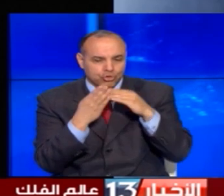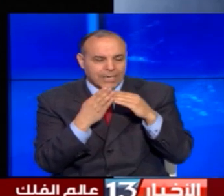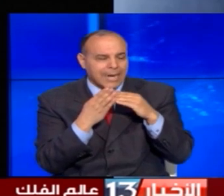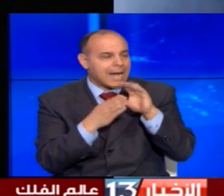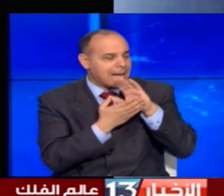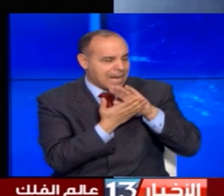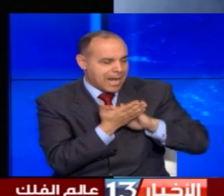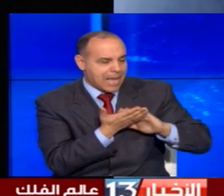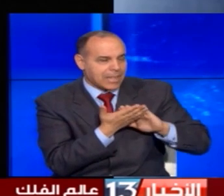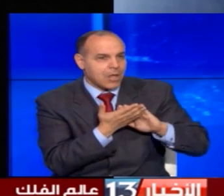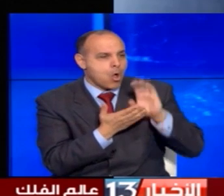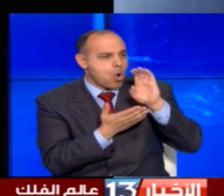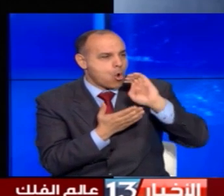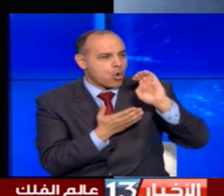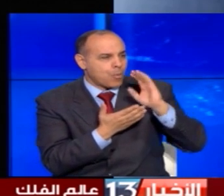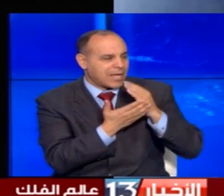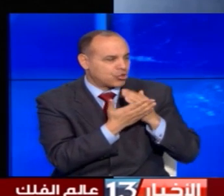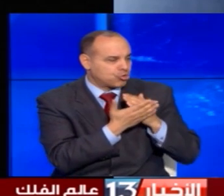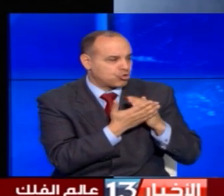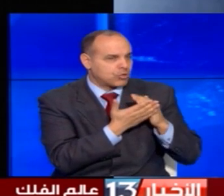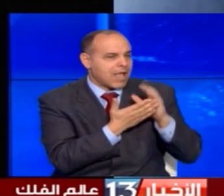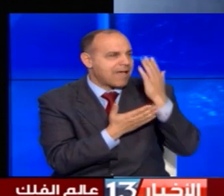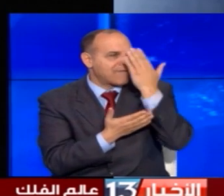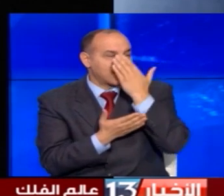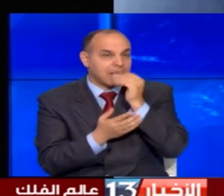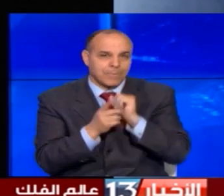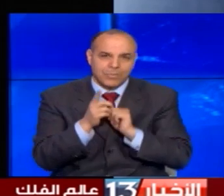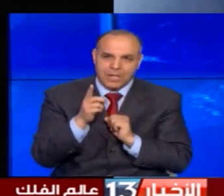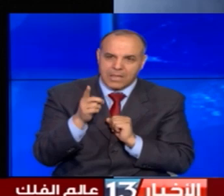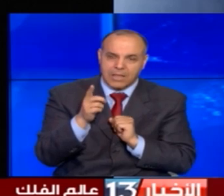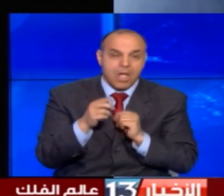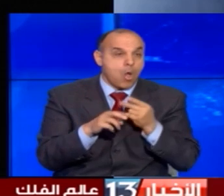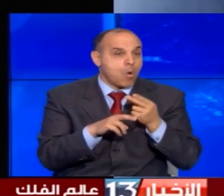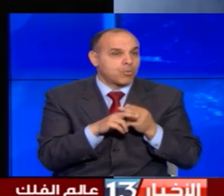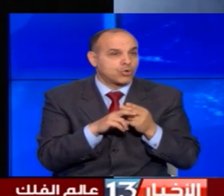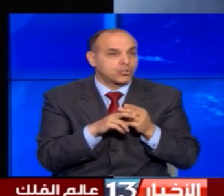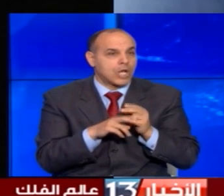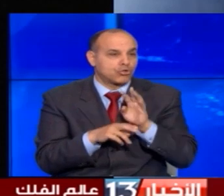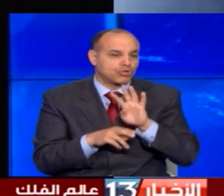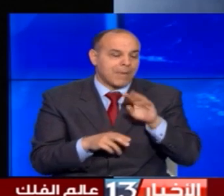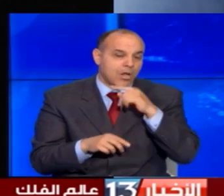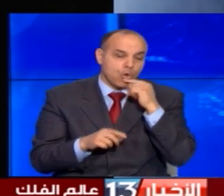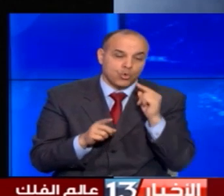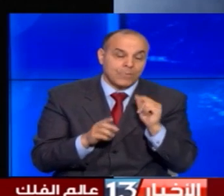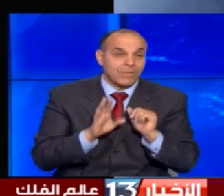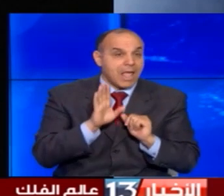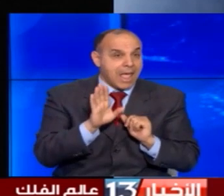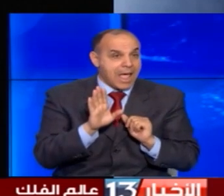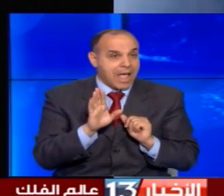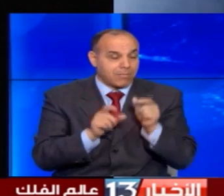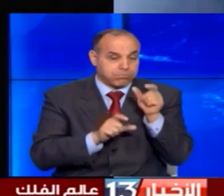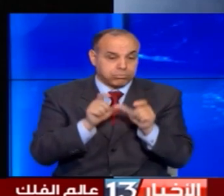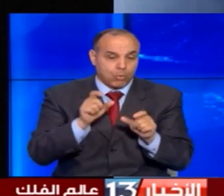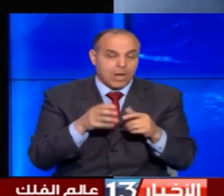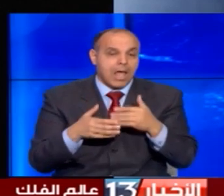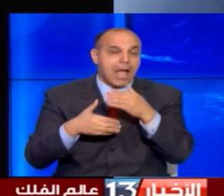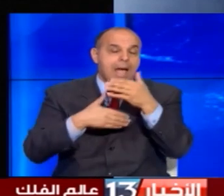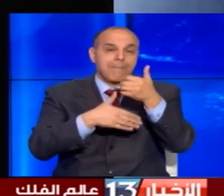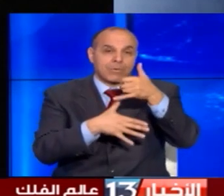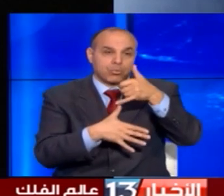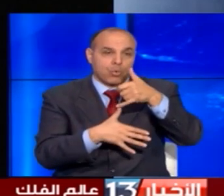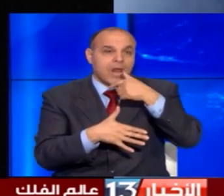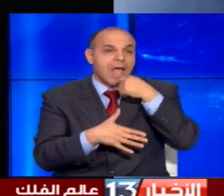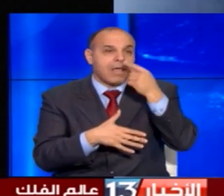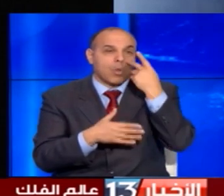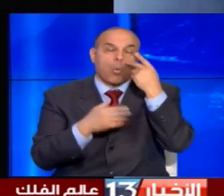للأرض وأوروبا والجزء الغربي من إفريقيا، بالإضافة إلى شمال روسيا، كما حظي سكان أمريكا الشمالية